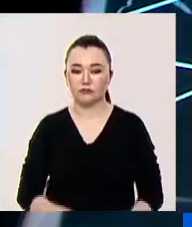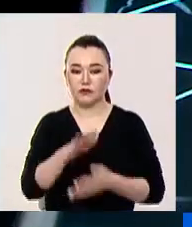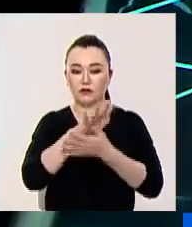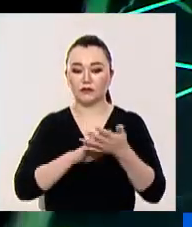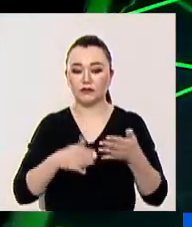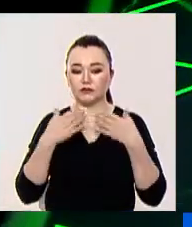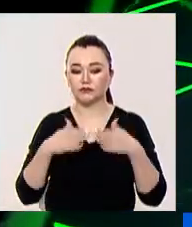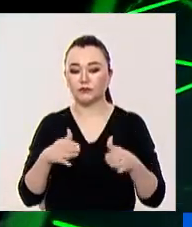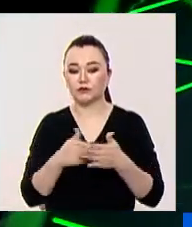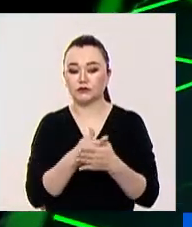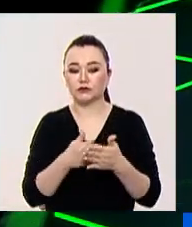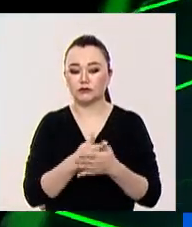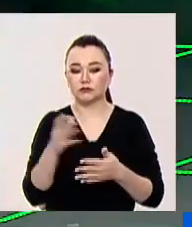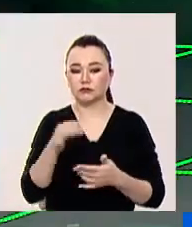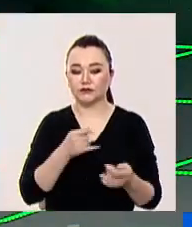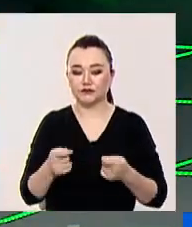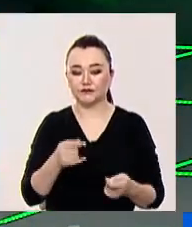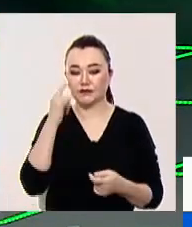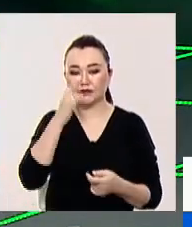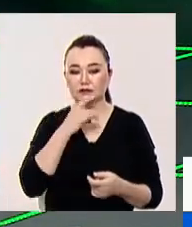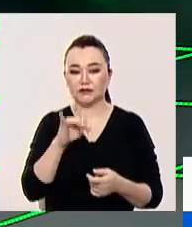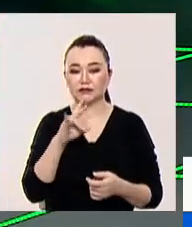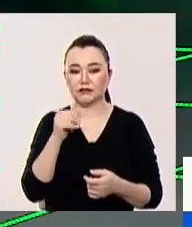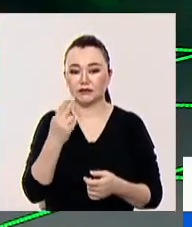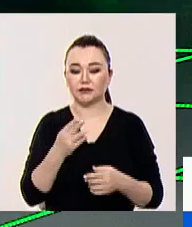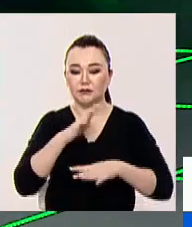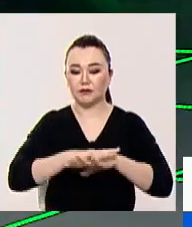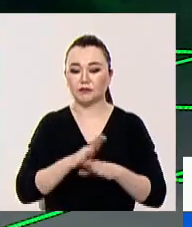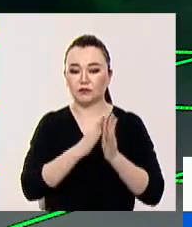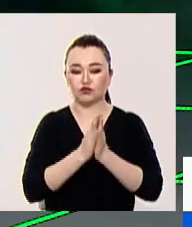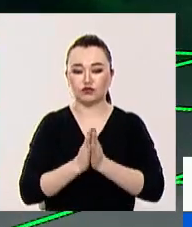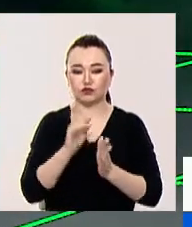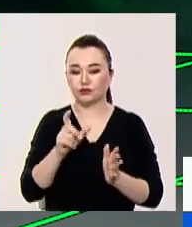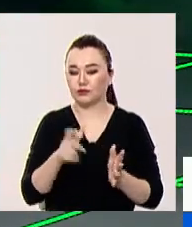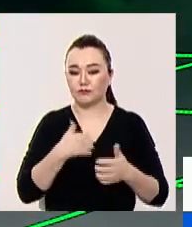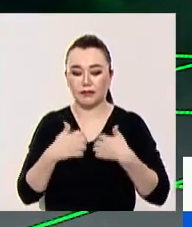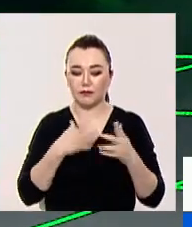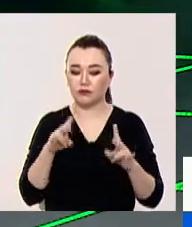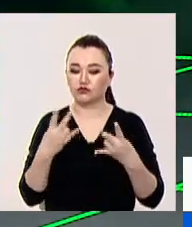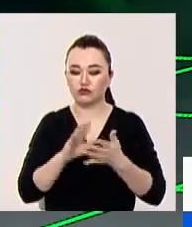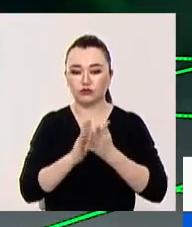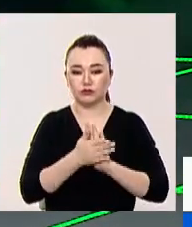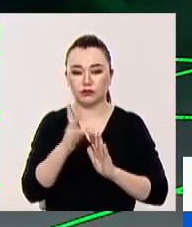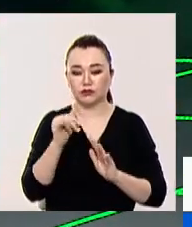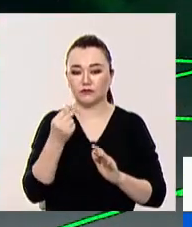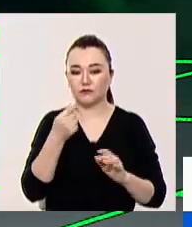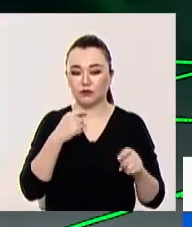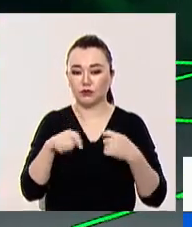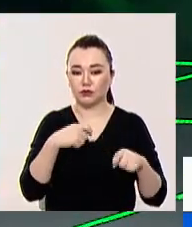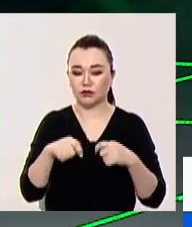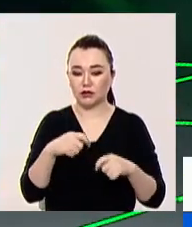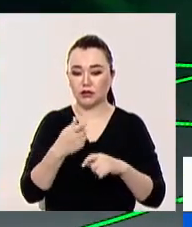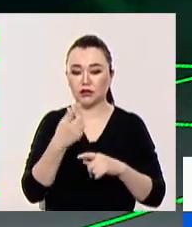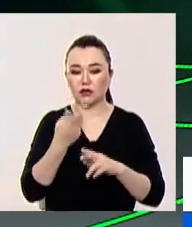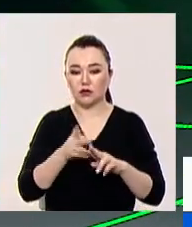Продолжаем информбюро. Правительство Казахстана и Национальный банк просят граждан не паниковать из-за ситуации на валютном рынке.